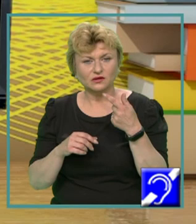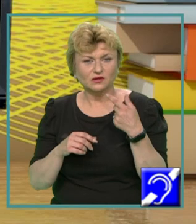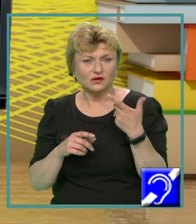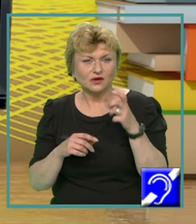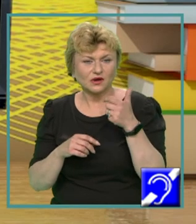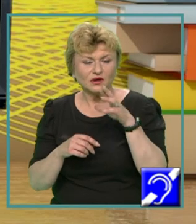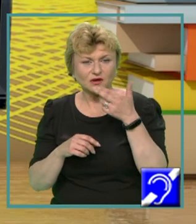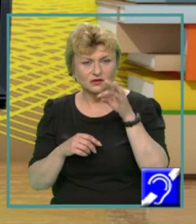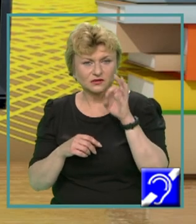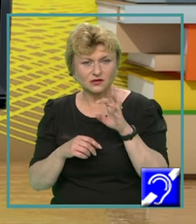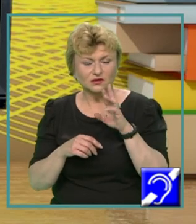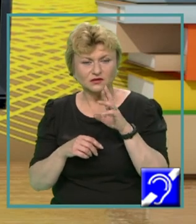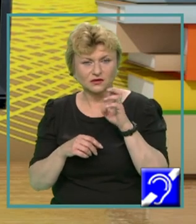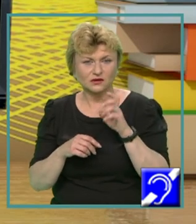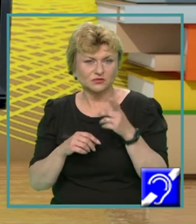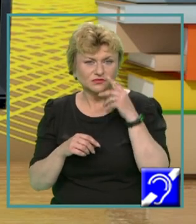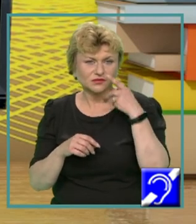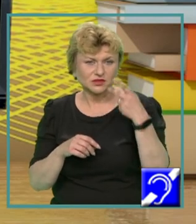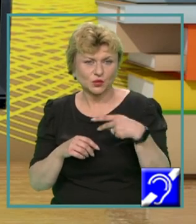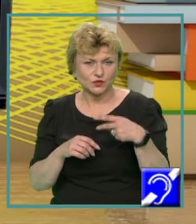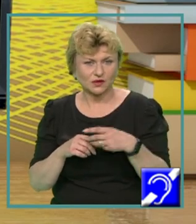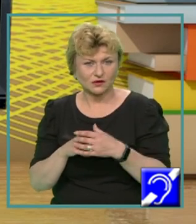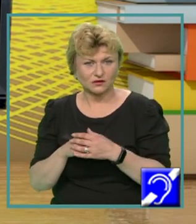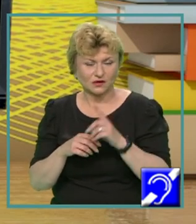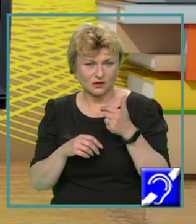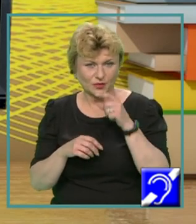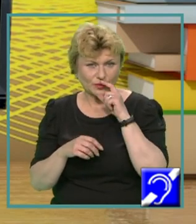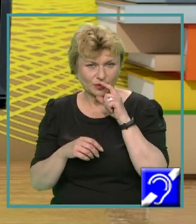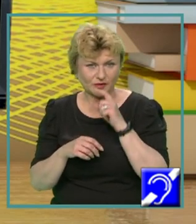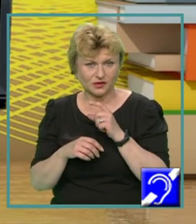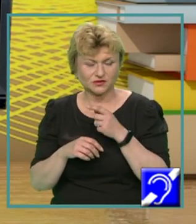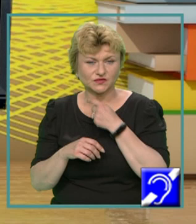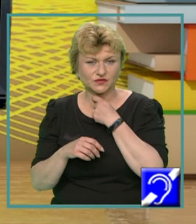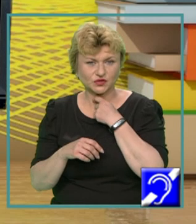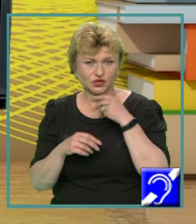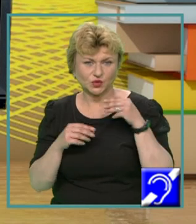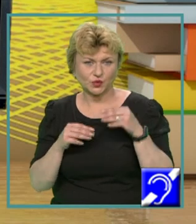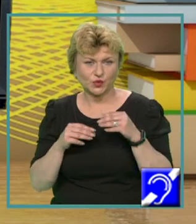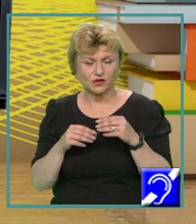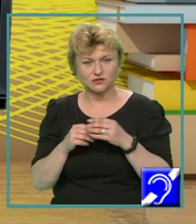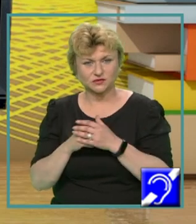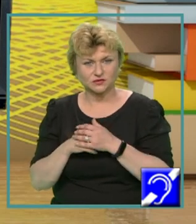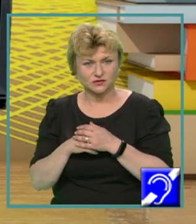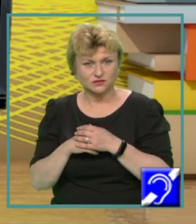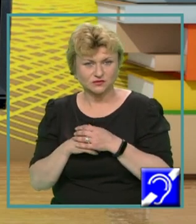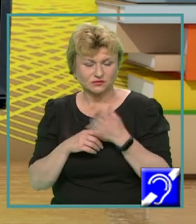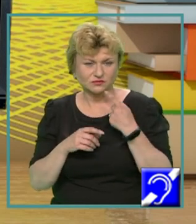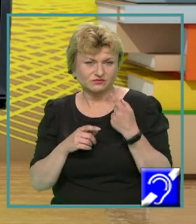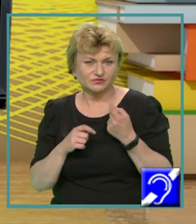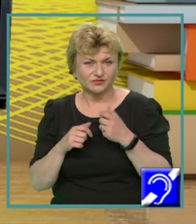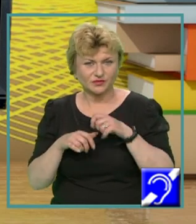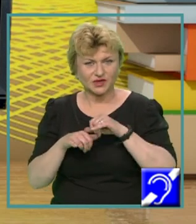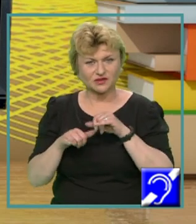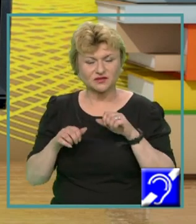sexuale secundare la femei, dezvoltarea sânilor, la bărbați voce groasă, da, pilozitatea mai dezvoltată, oase